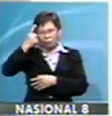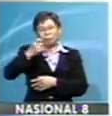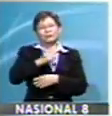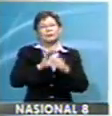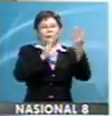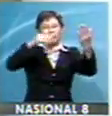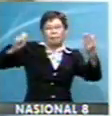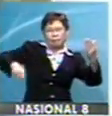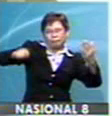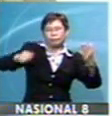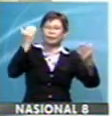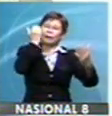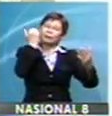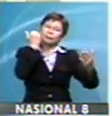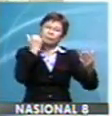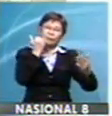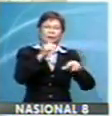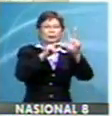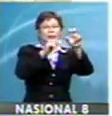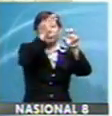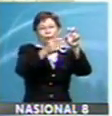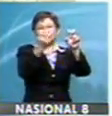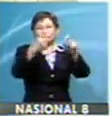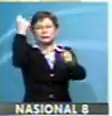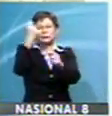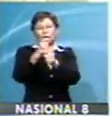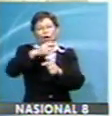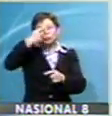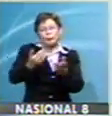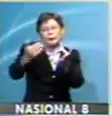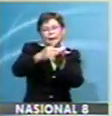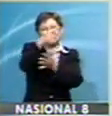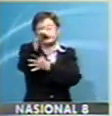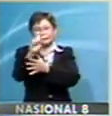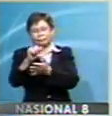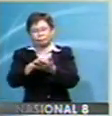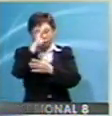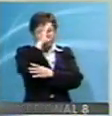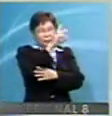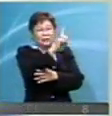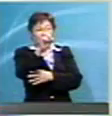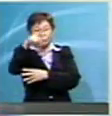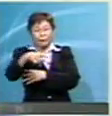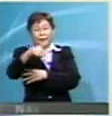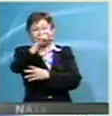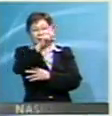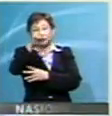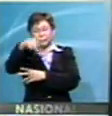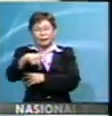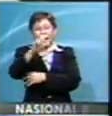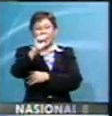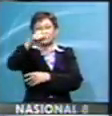Azhar mokhtar 30 disember ditetapkan untuk sebutan semula kes pendakwaan dikendalikan timbalan pendakwa Raya